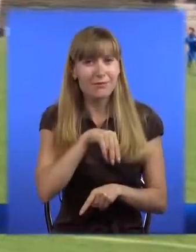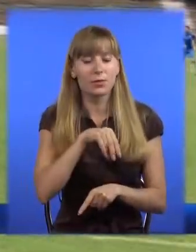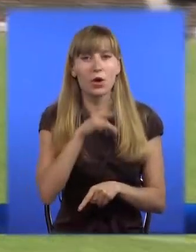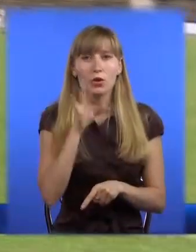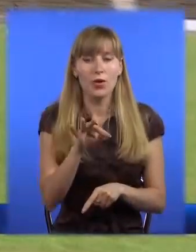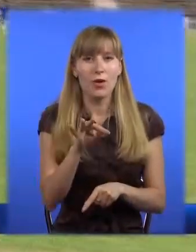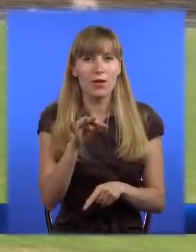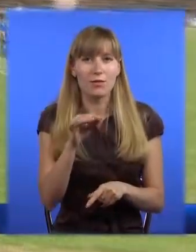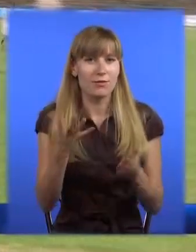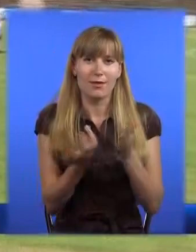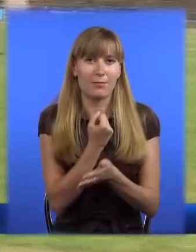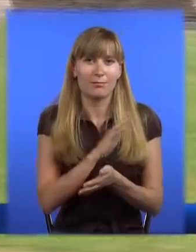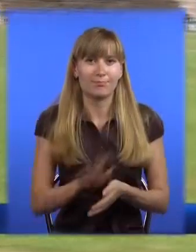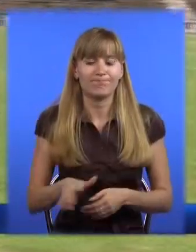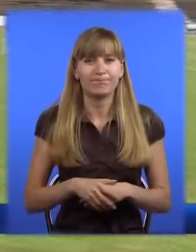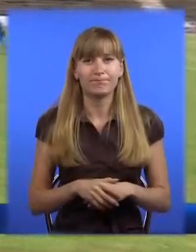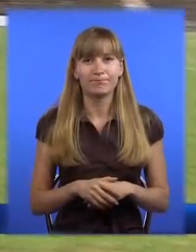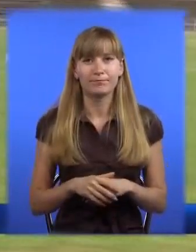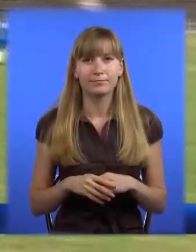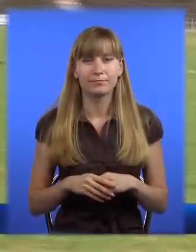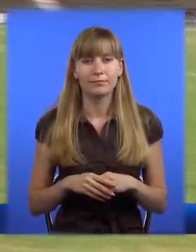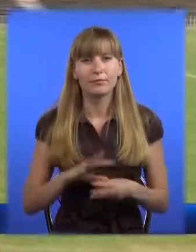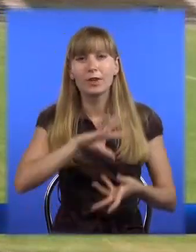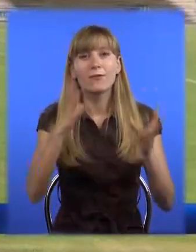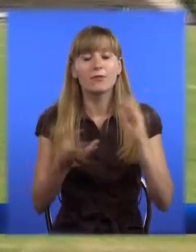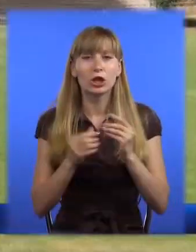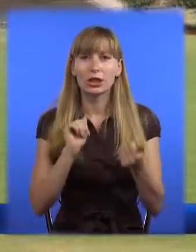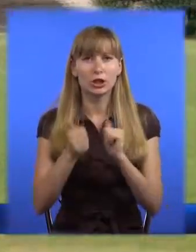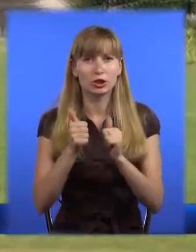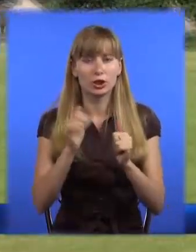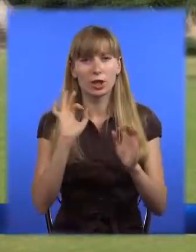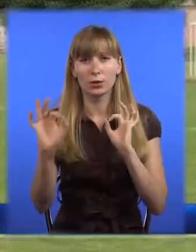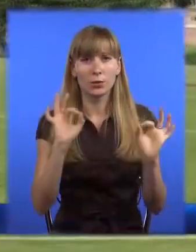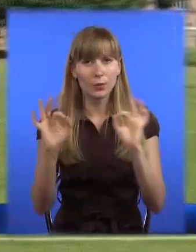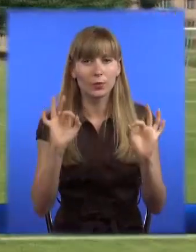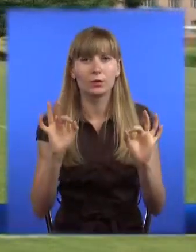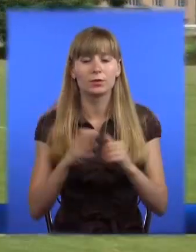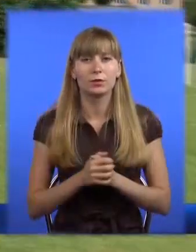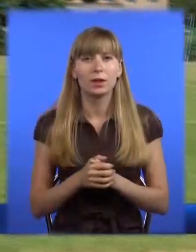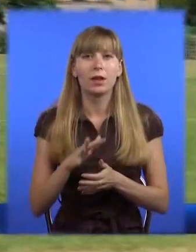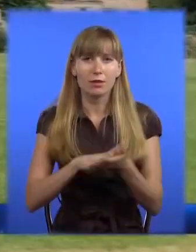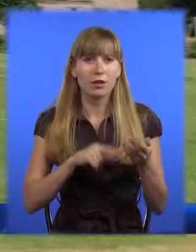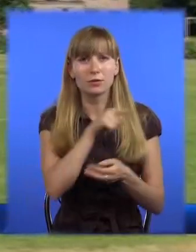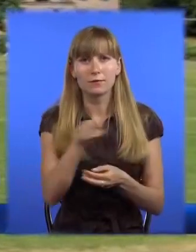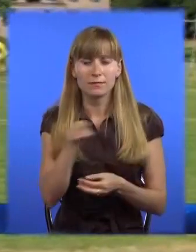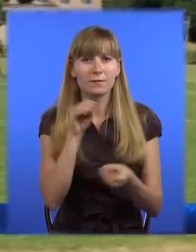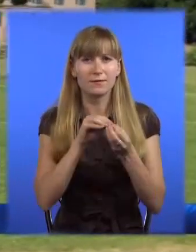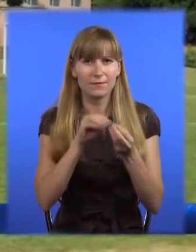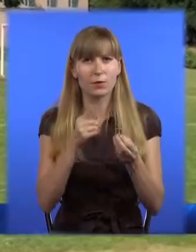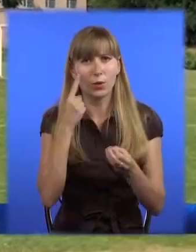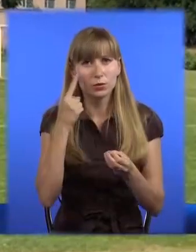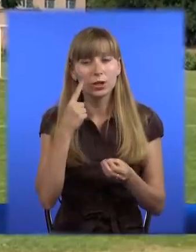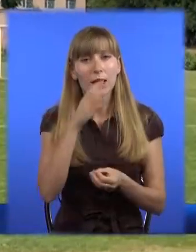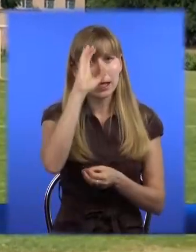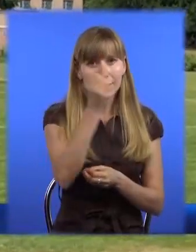забити, бодай, один м'яч у ворота «Колоса» так і не спромоглась. В результаті нічия 0-0 залишила клуби на тих самих